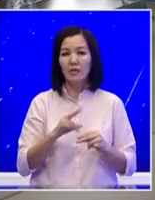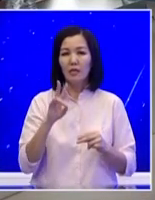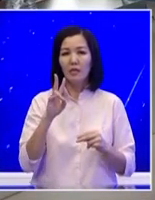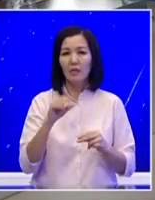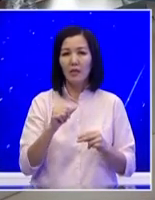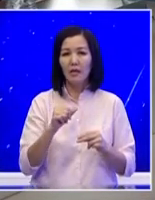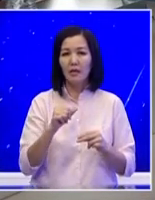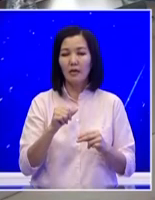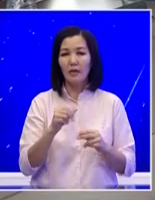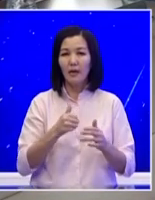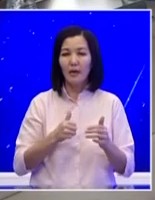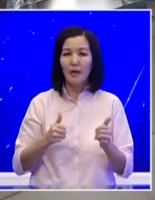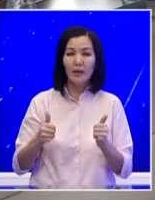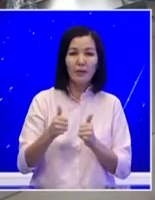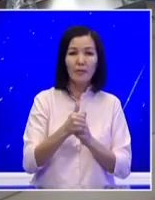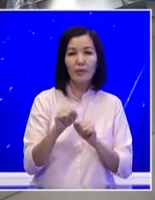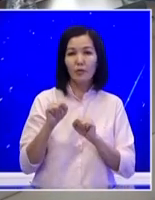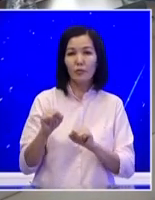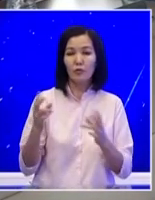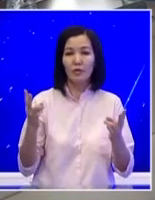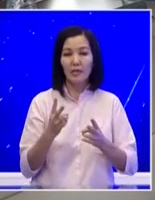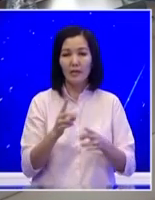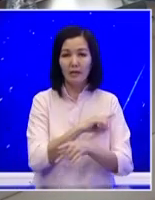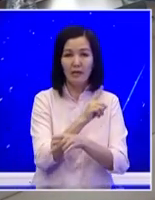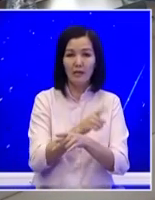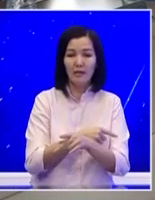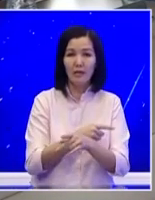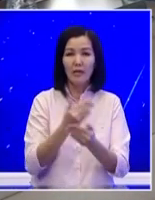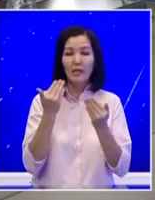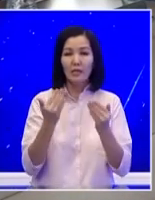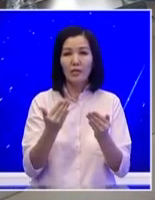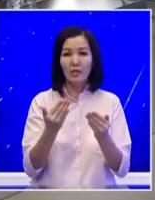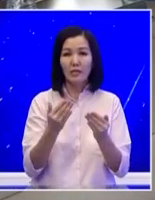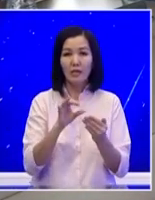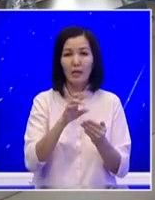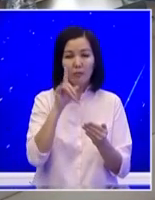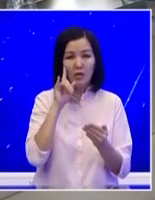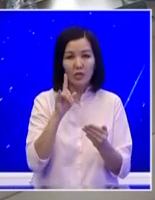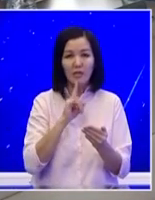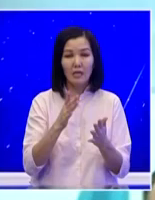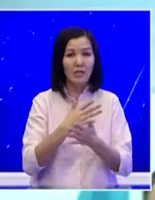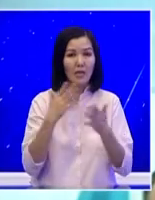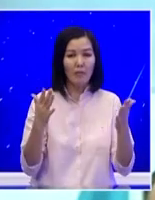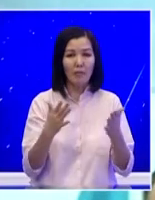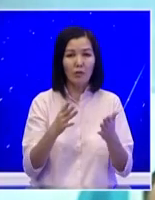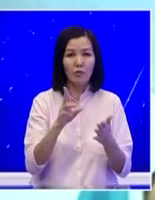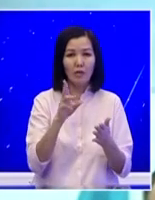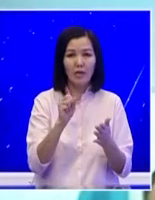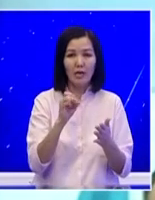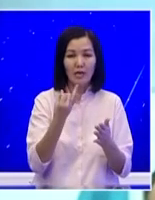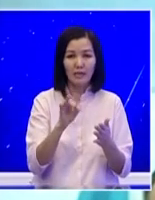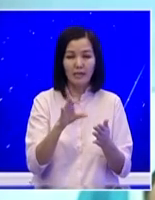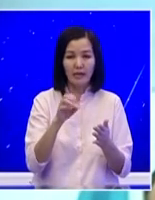На опережение, чтобы не было. Вот эти очаги мы определили. Ембеш-Казахский самый большой. Харасайский мы